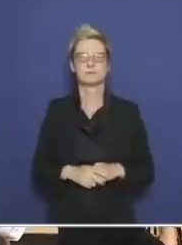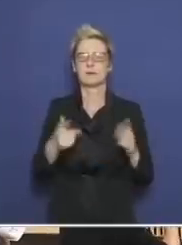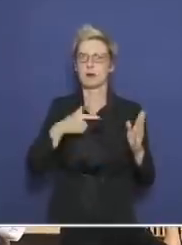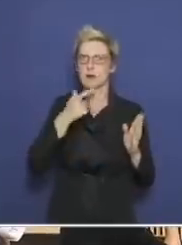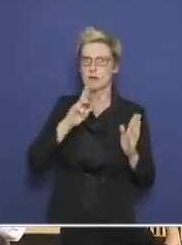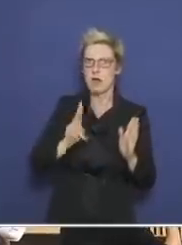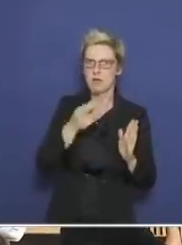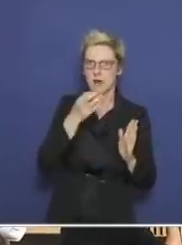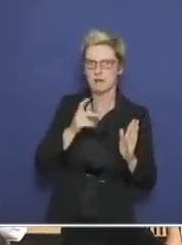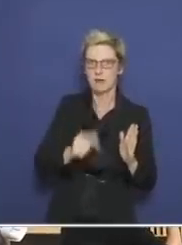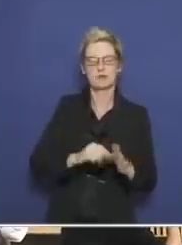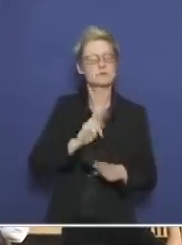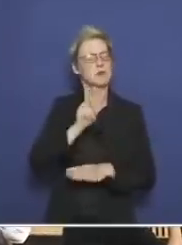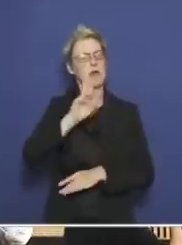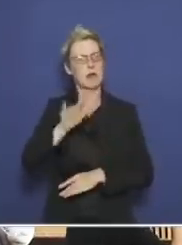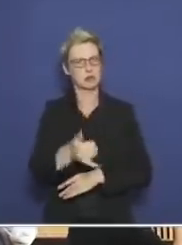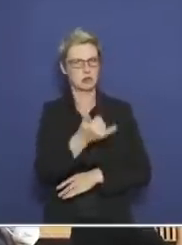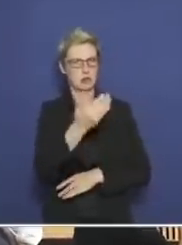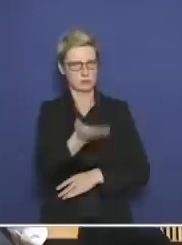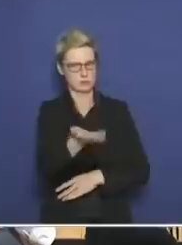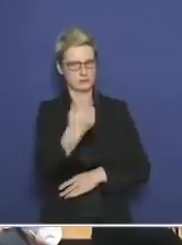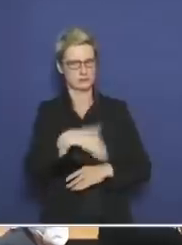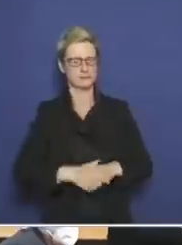Das Wort hat Herr Jordans.